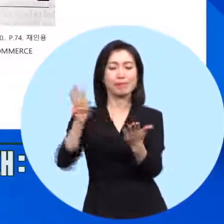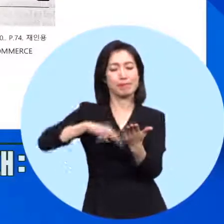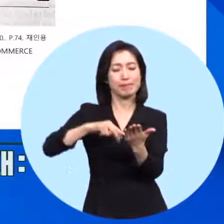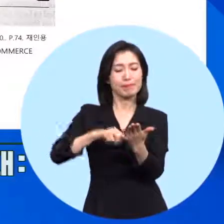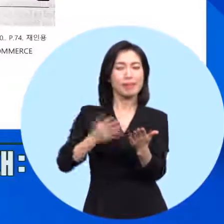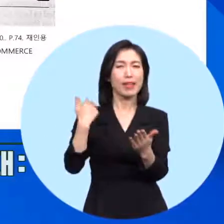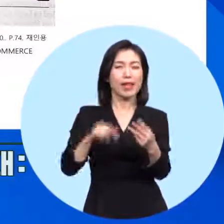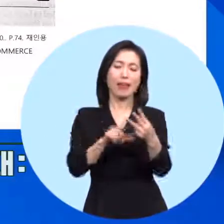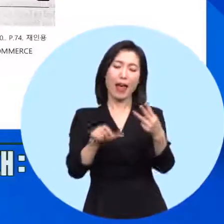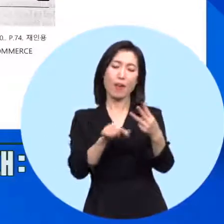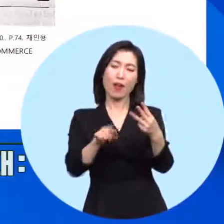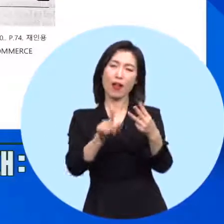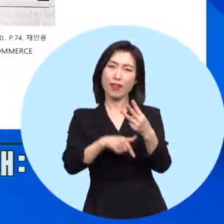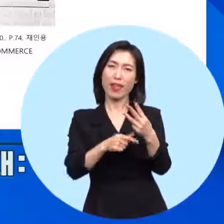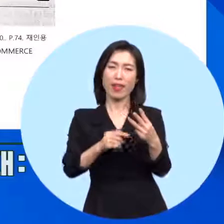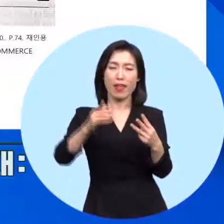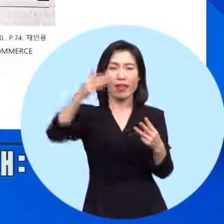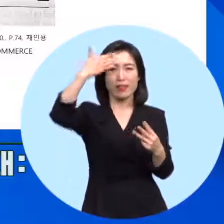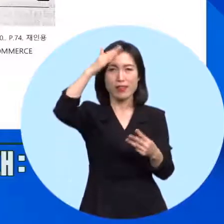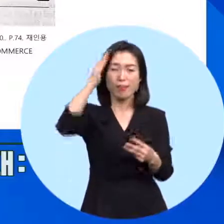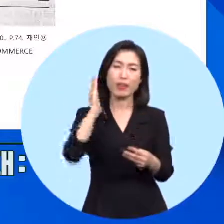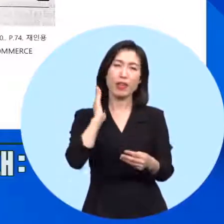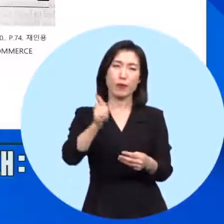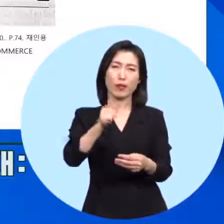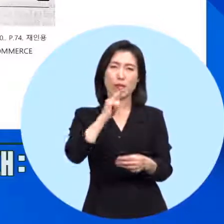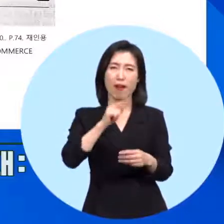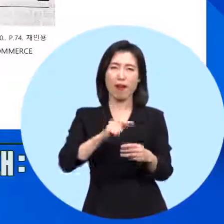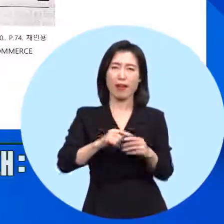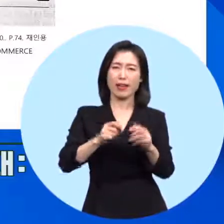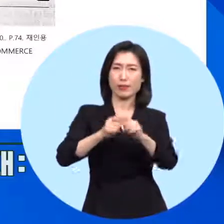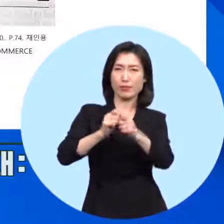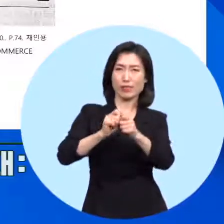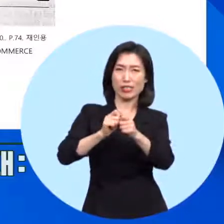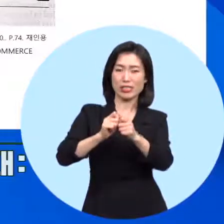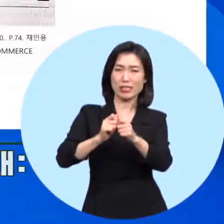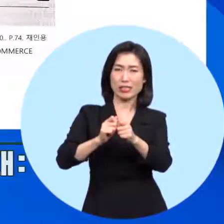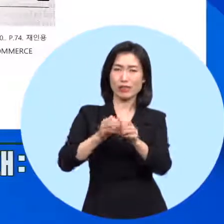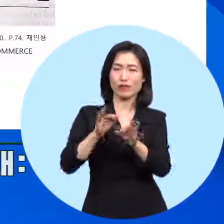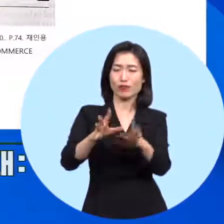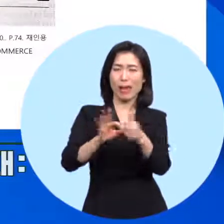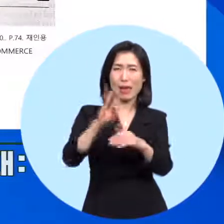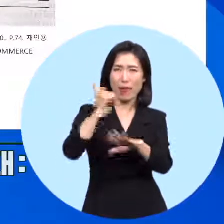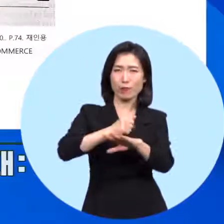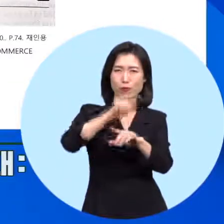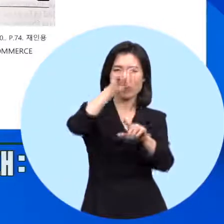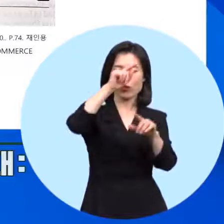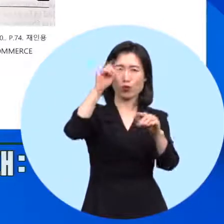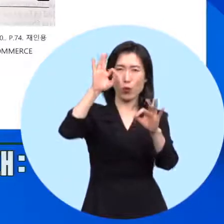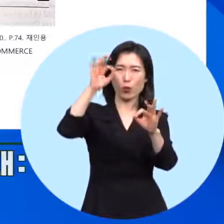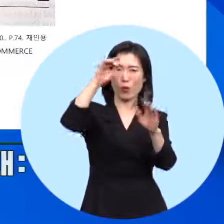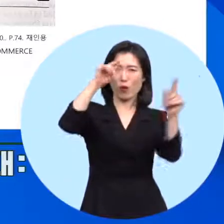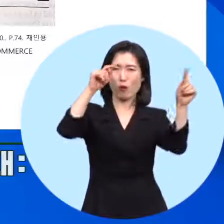3월달에 그 트럼프 대통령이 V자 반등이 올 테니 주식에 투자하라 해가지고